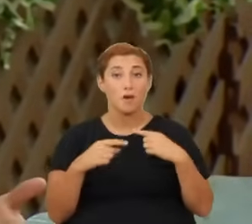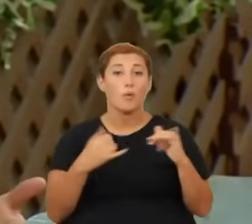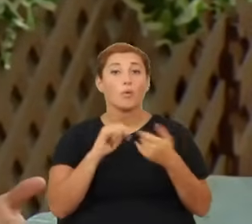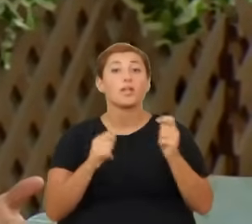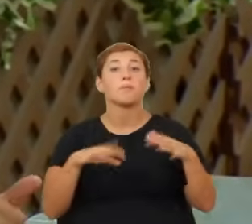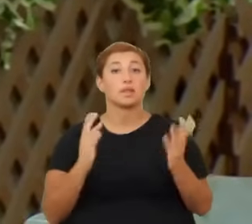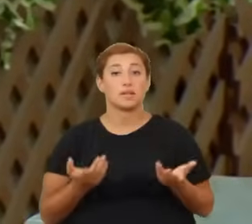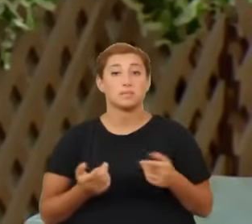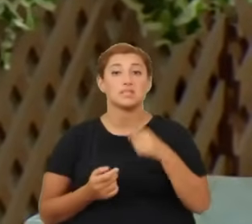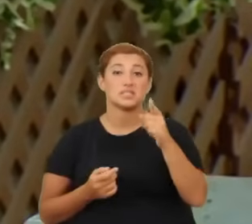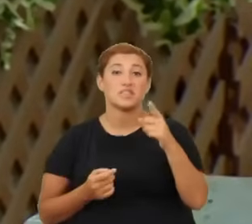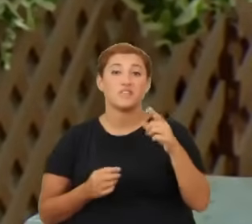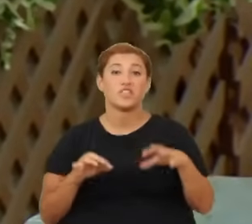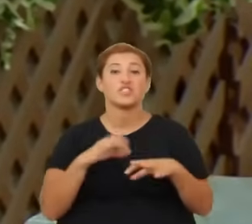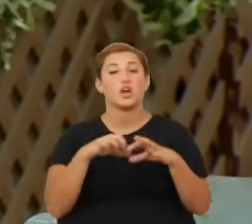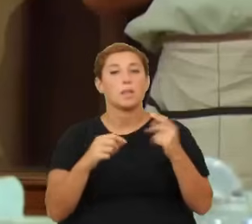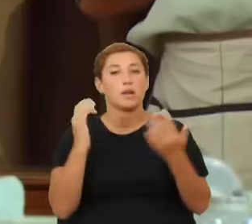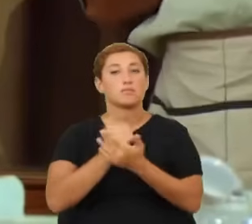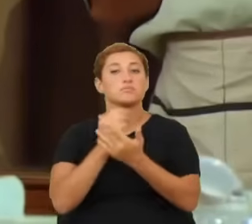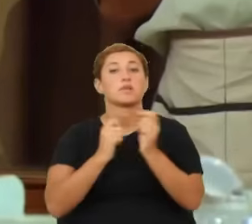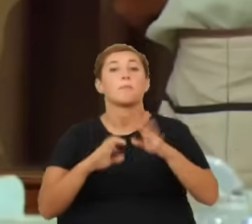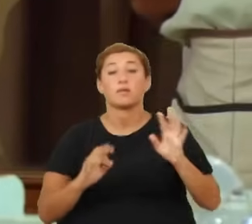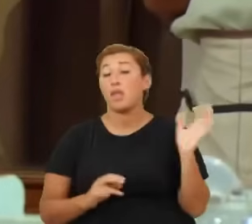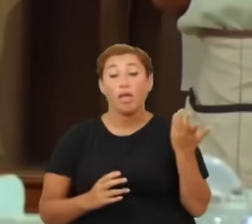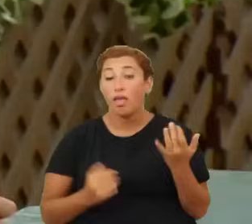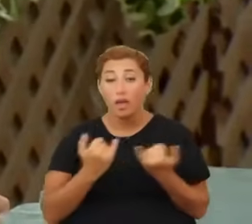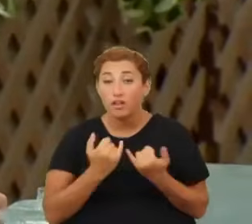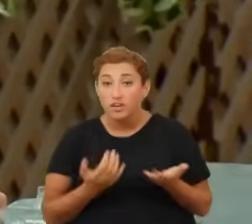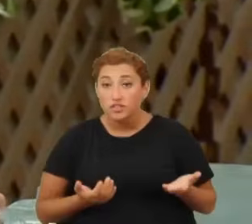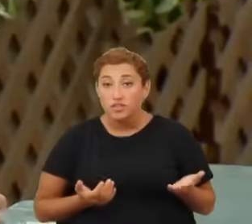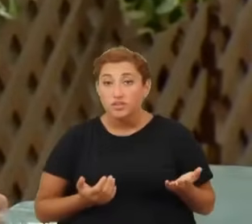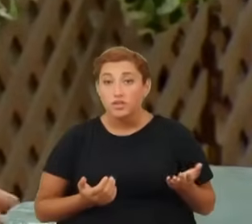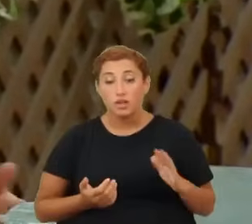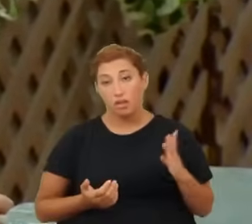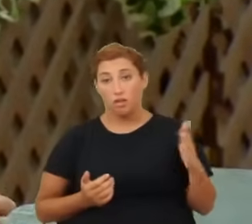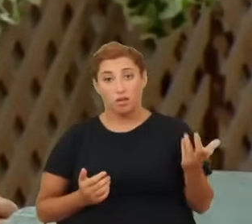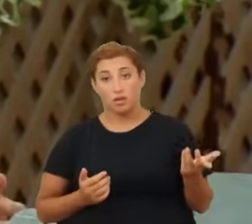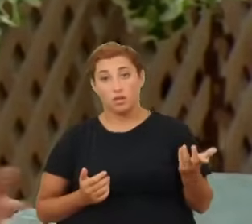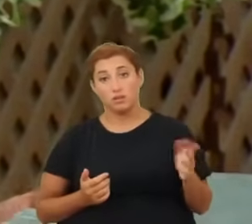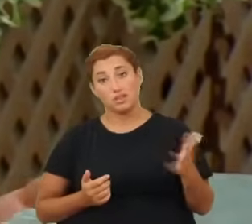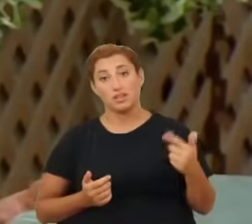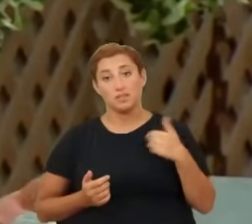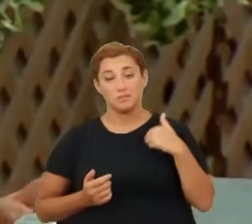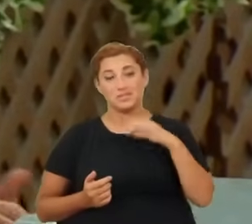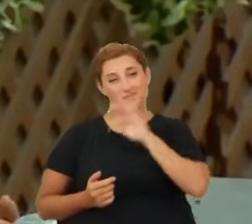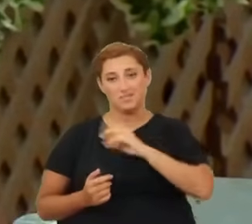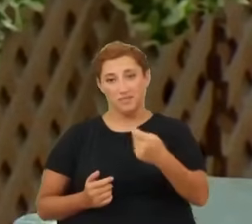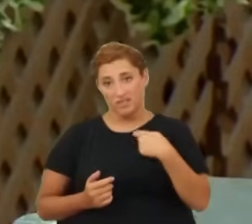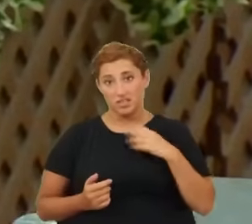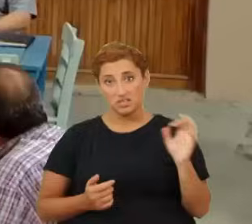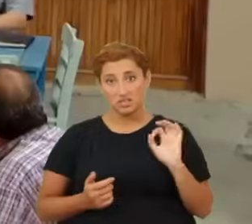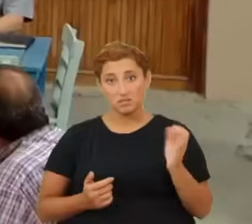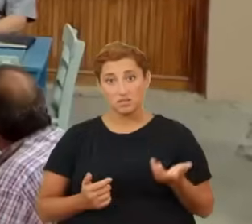oynamadık mı? Sen de çaylardan voleyi vurmadın mı? Birader. Elsi, artık bizim payımızı da verirsin değil mi?